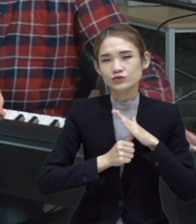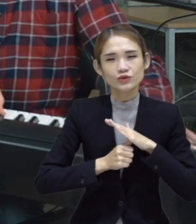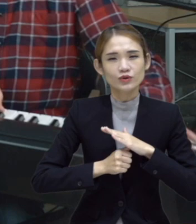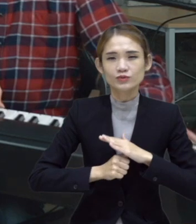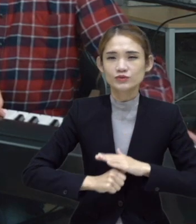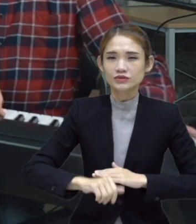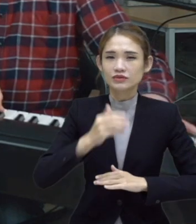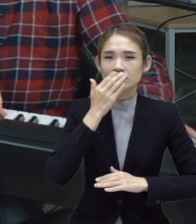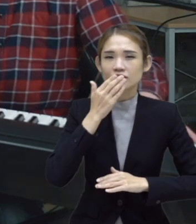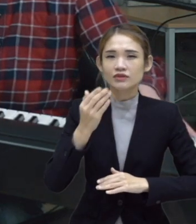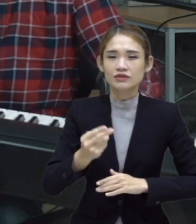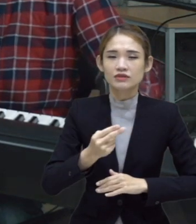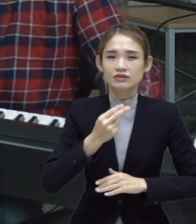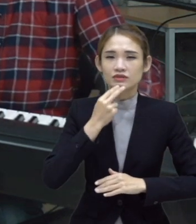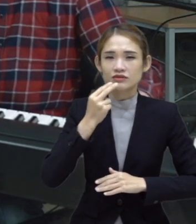수 없어.